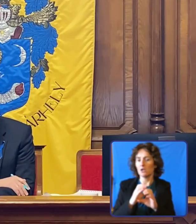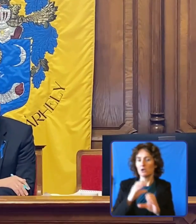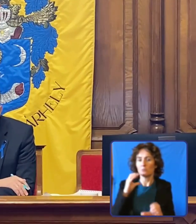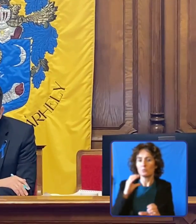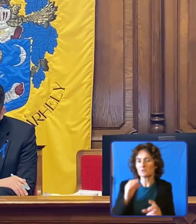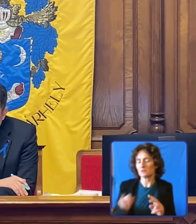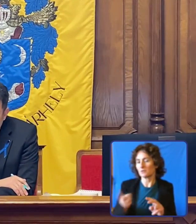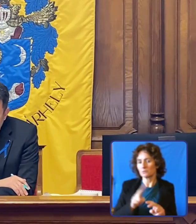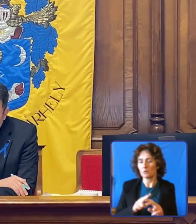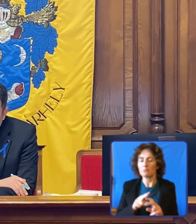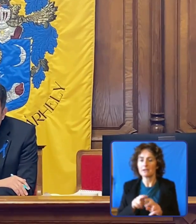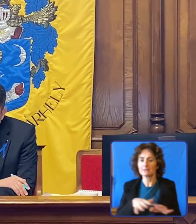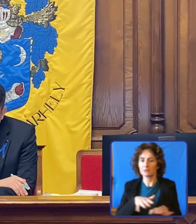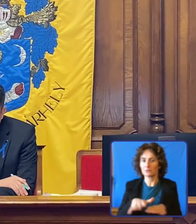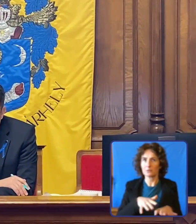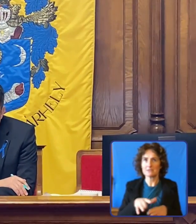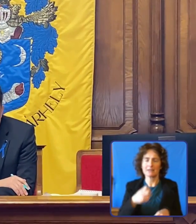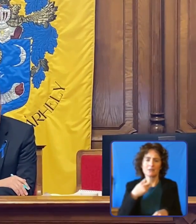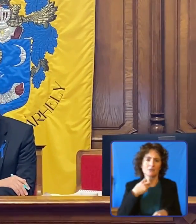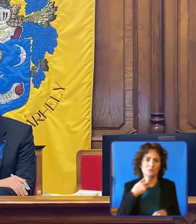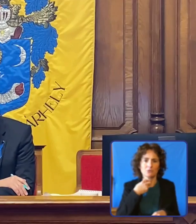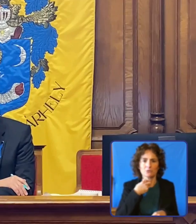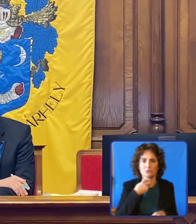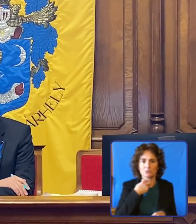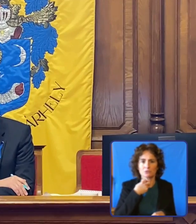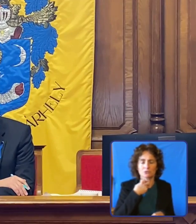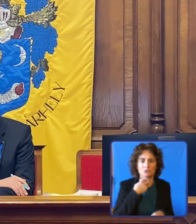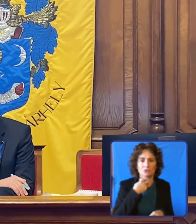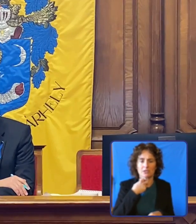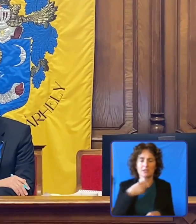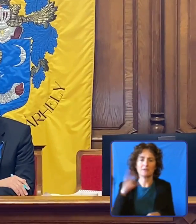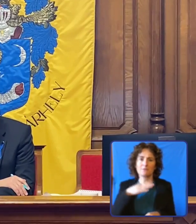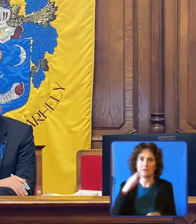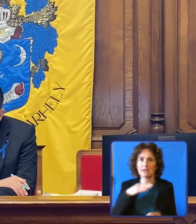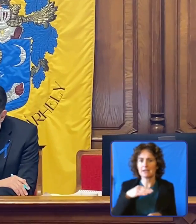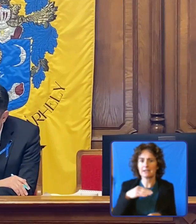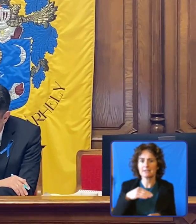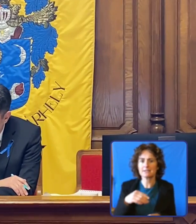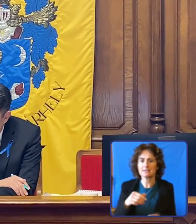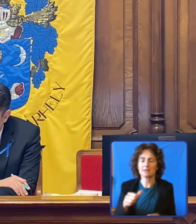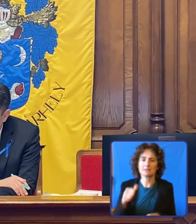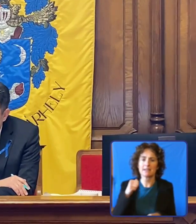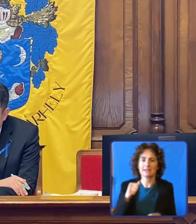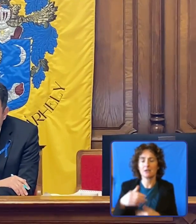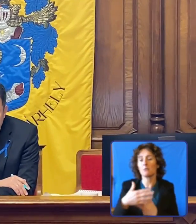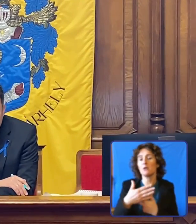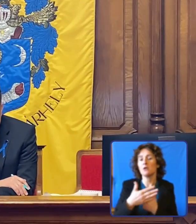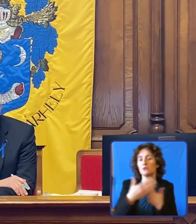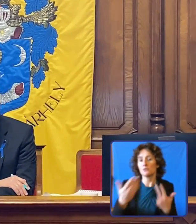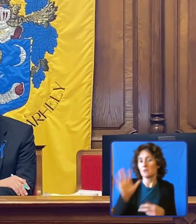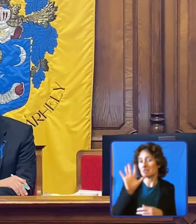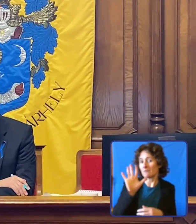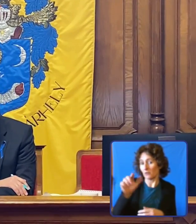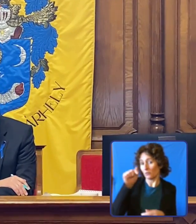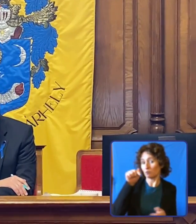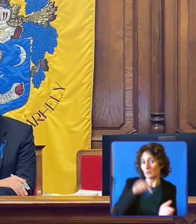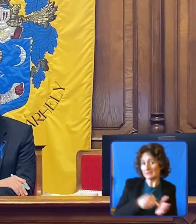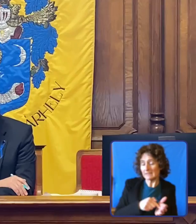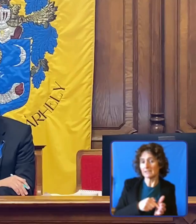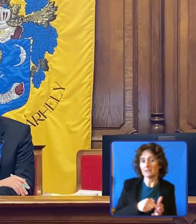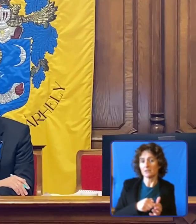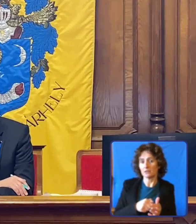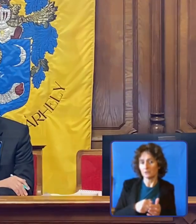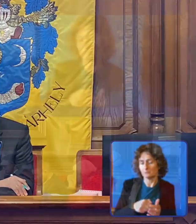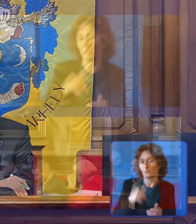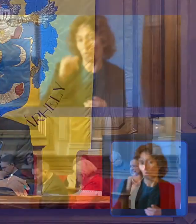Gyöngyösi Ferenc alpolgármester úr tegnap előtt a 28. utas volt a Béketelepről induló reggeli járaton, amikor busszal jött be.